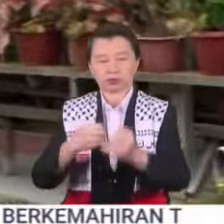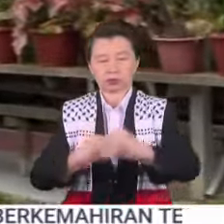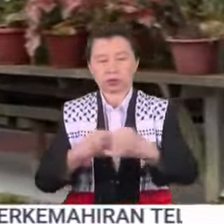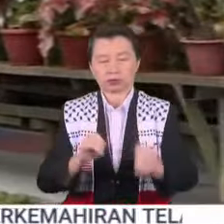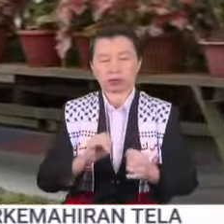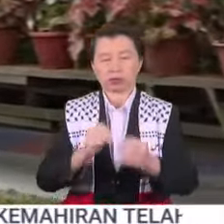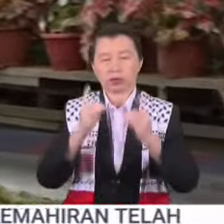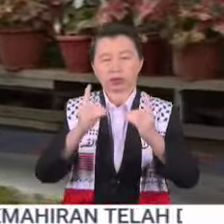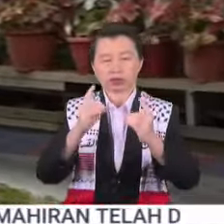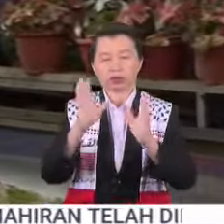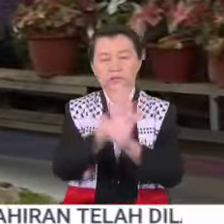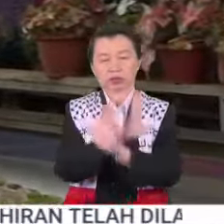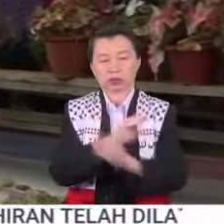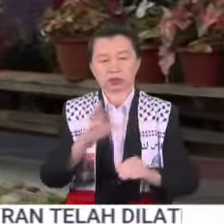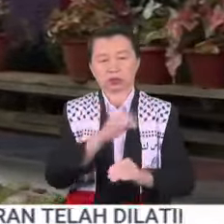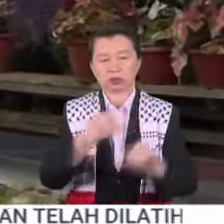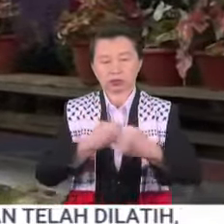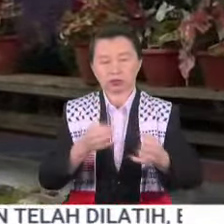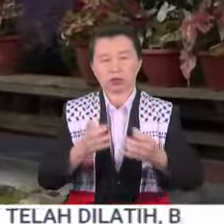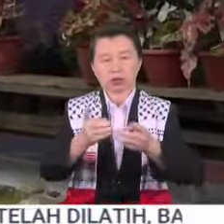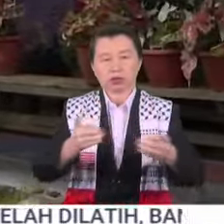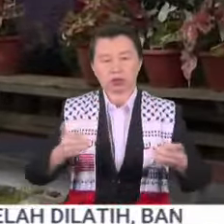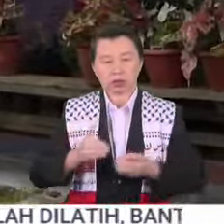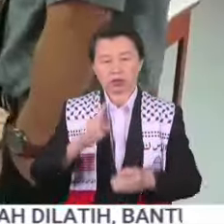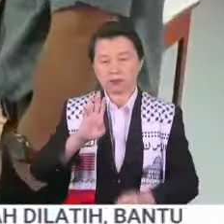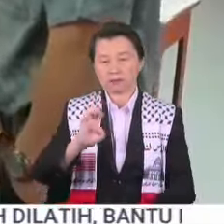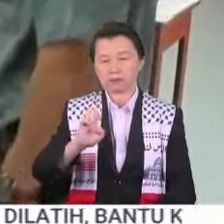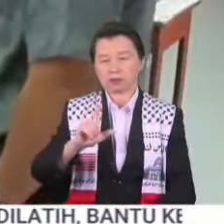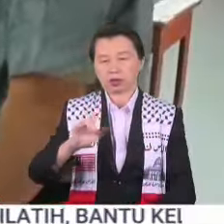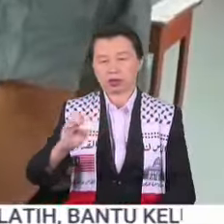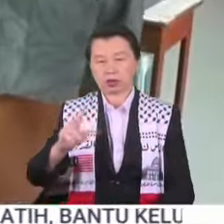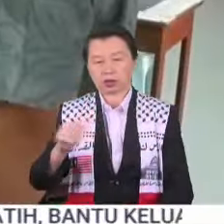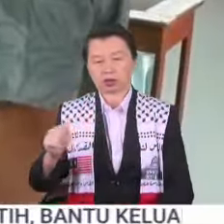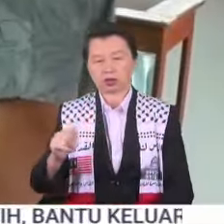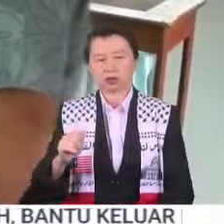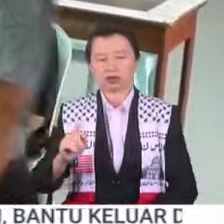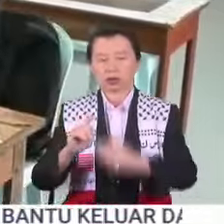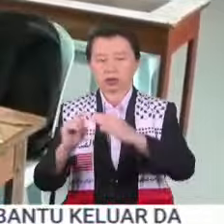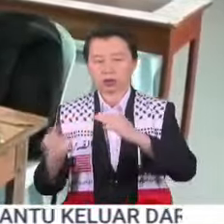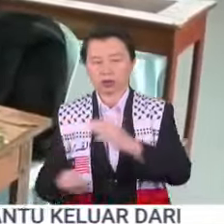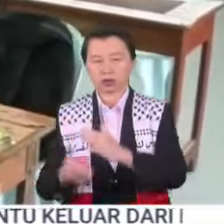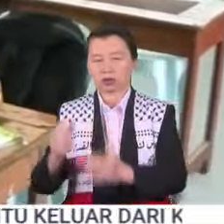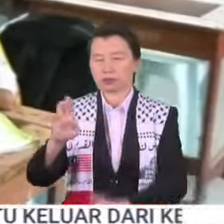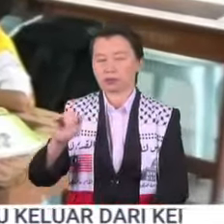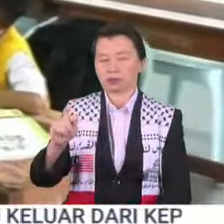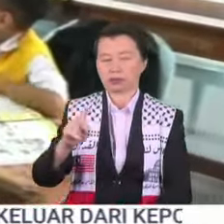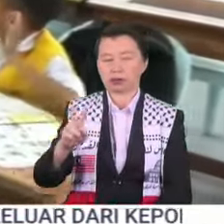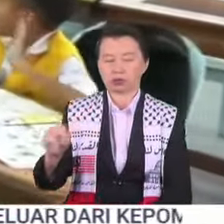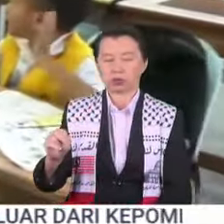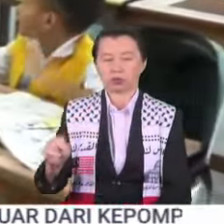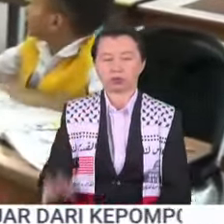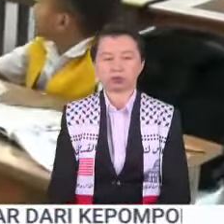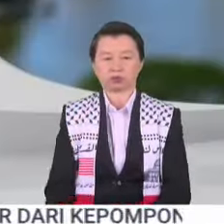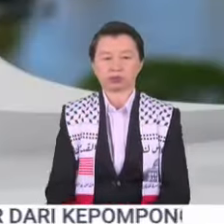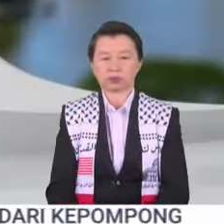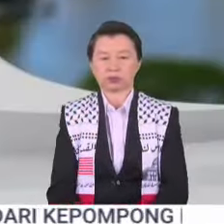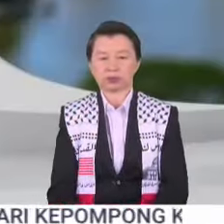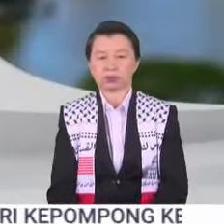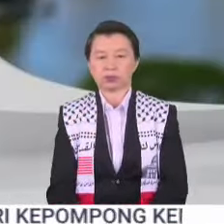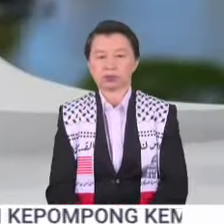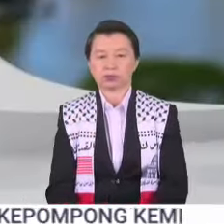Jabatan Pendidikan Negeri Sarawak dan Pejabat Pendidikan Daerah Belaga serta Tabung Amanah Bakun di SK Tegulang.